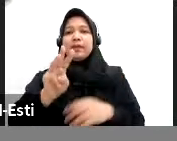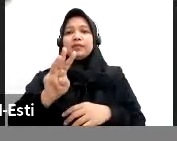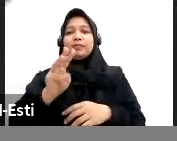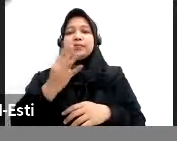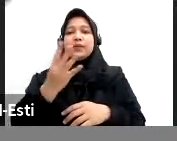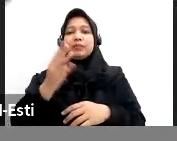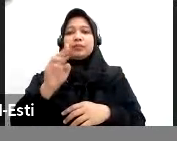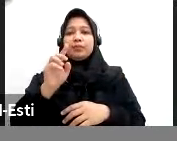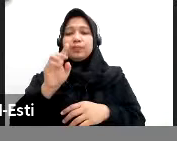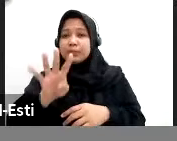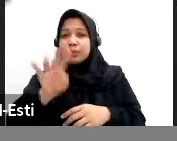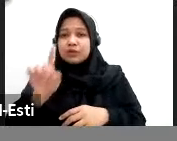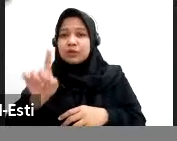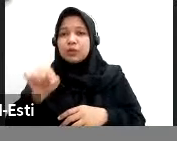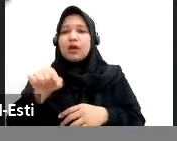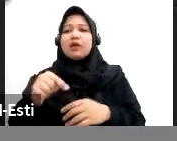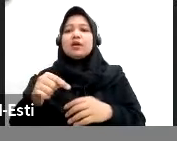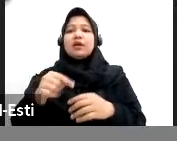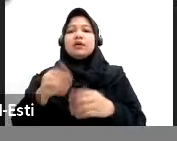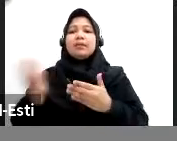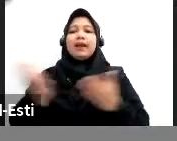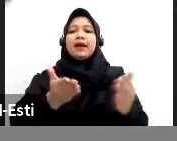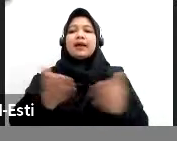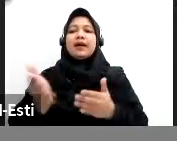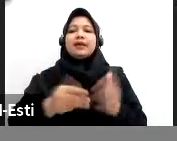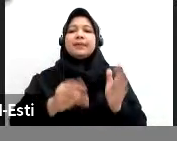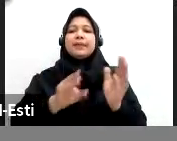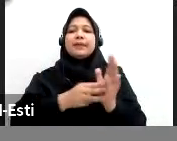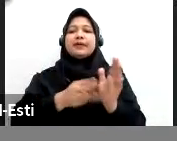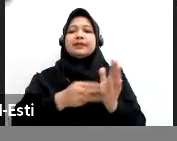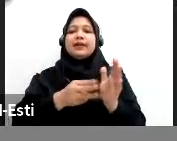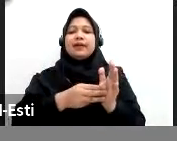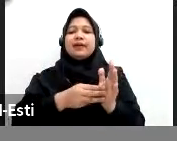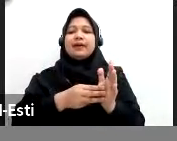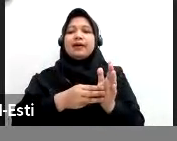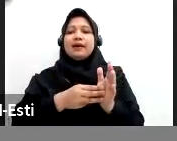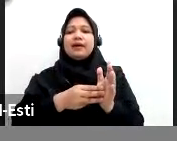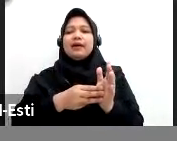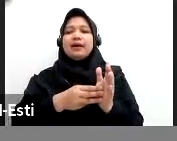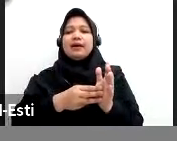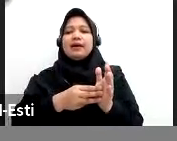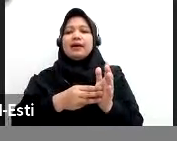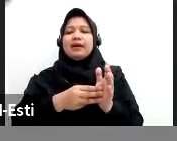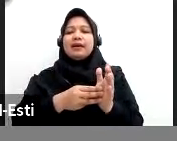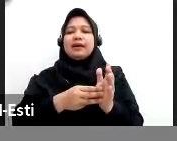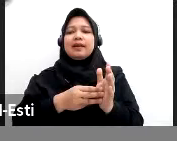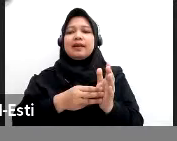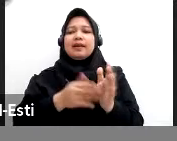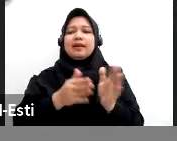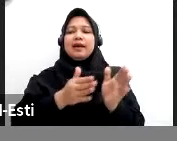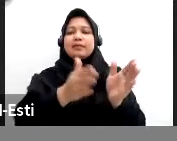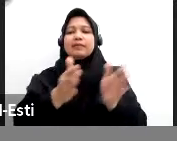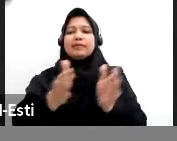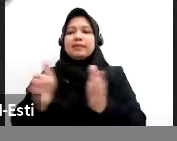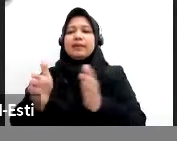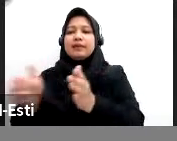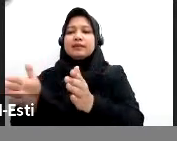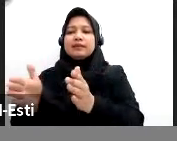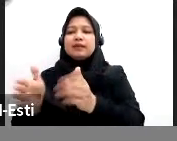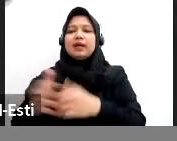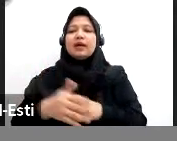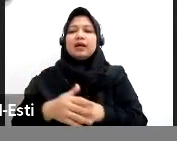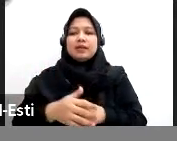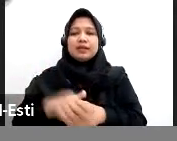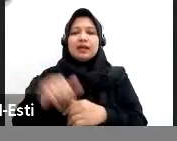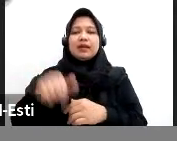sengketa lintas batas walaupun dalam perkembangannya tahun kita tidak banyak mendapatkan kajian ya